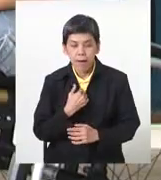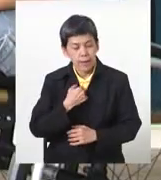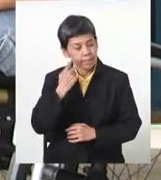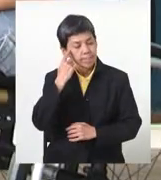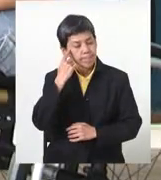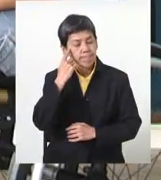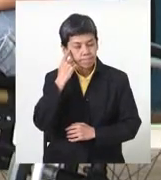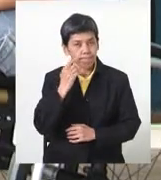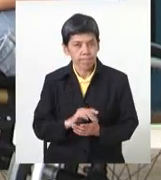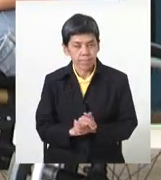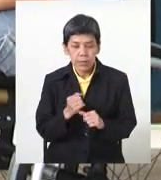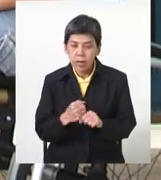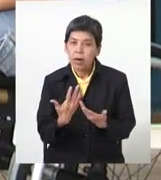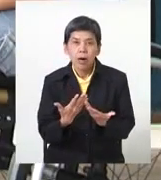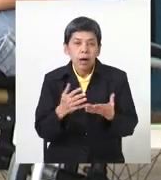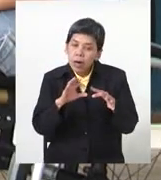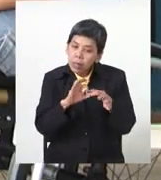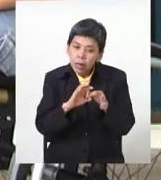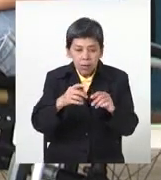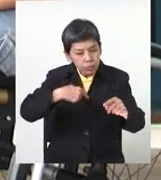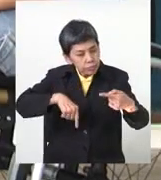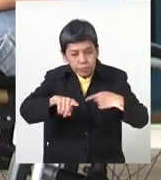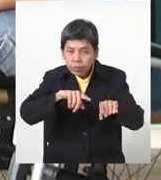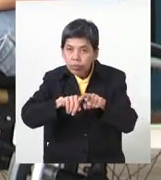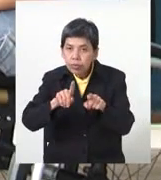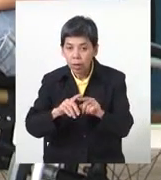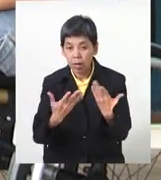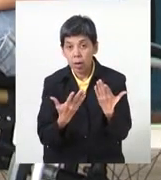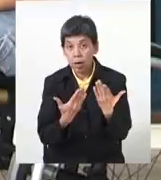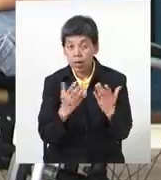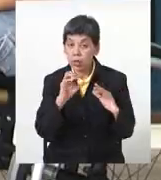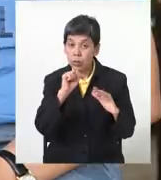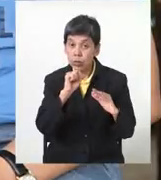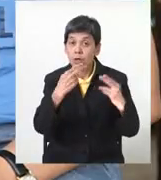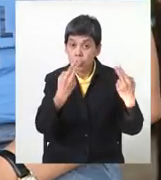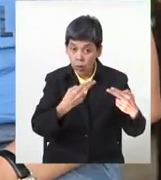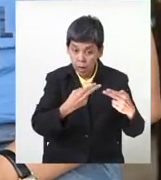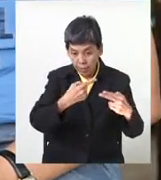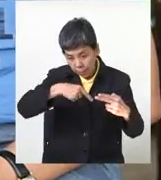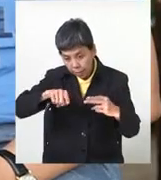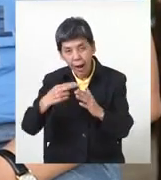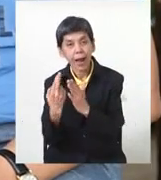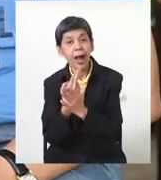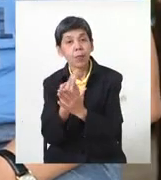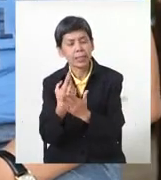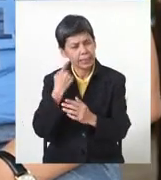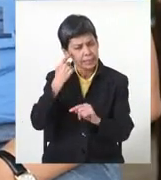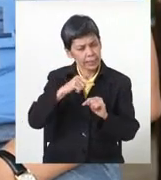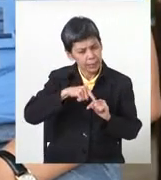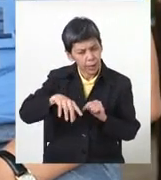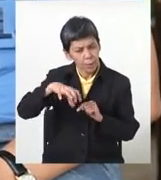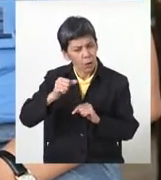หัวซึ่งทรงเห็นว่าการคมนาคมของจังหวัดสมุทรสงครามกับราชบุรี